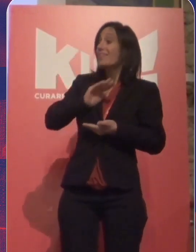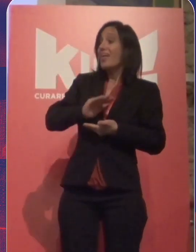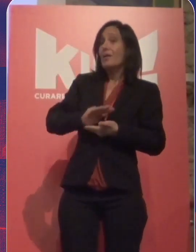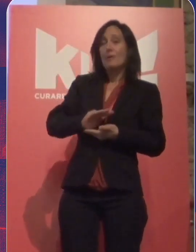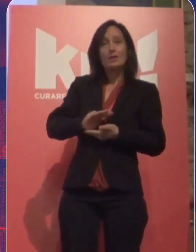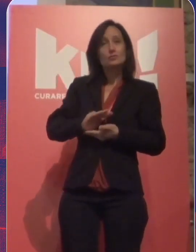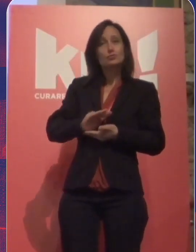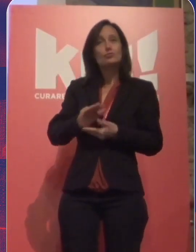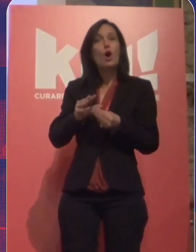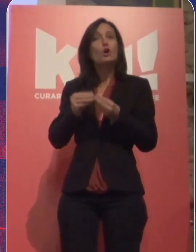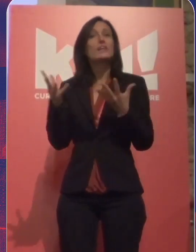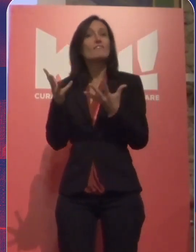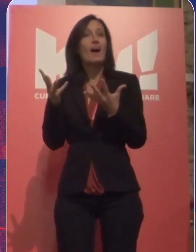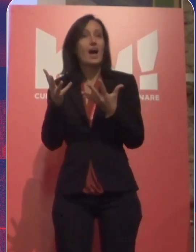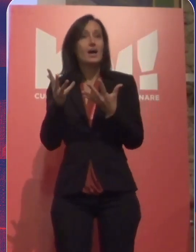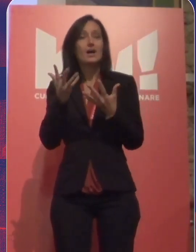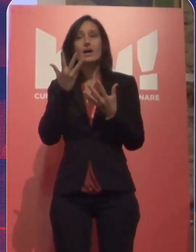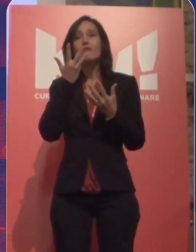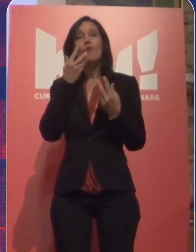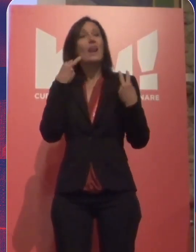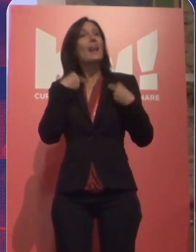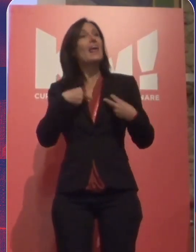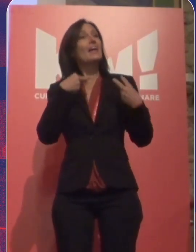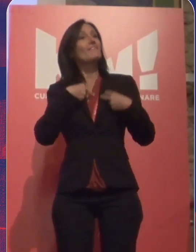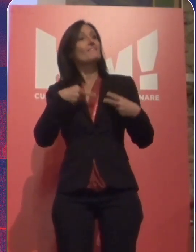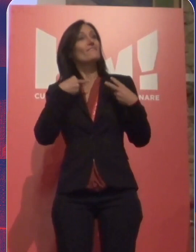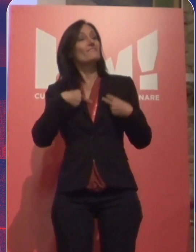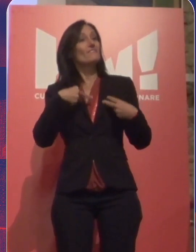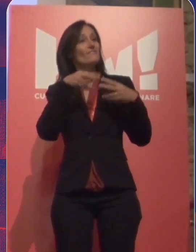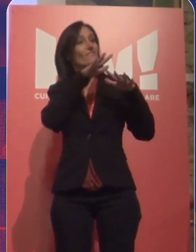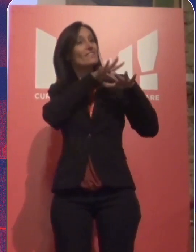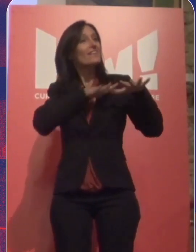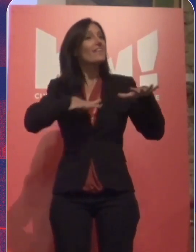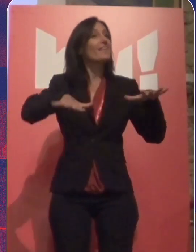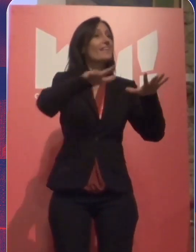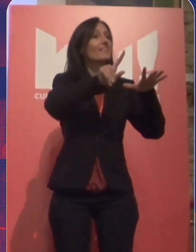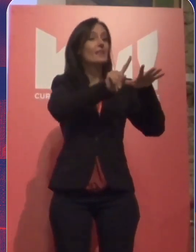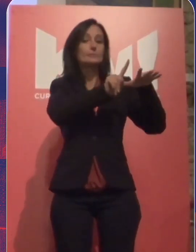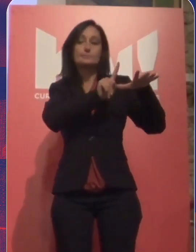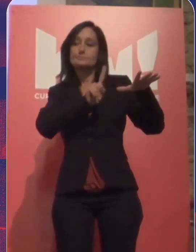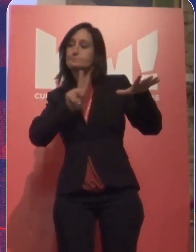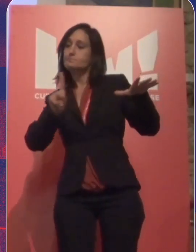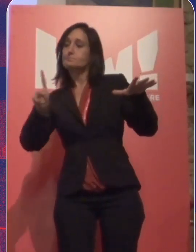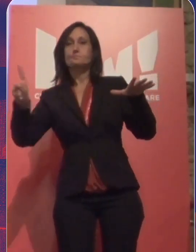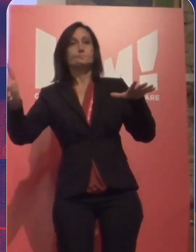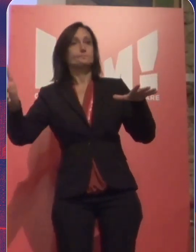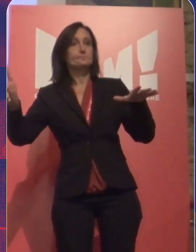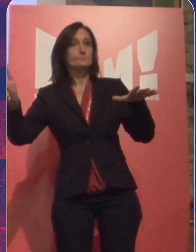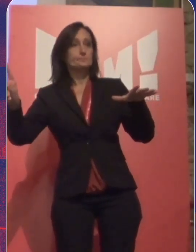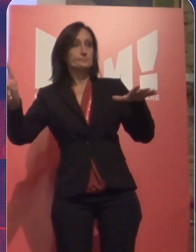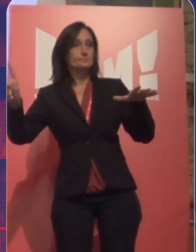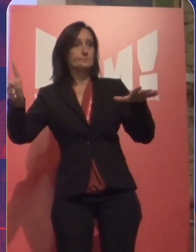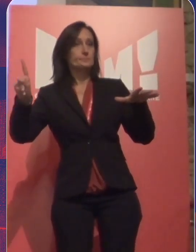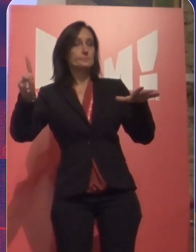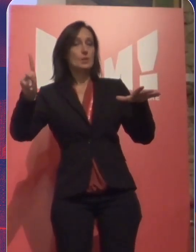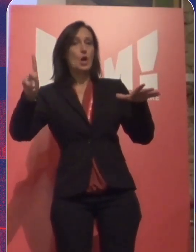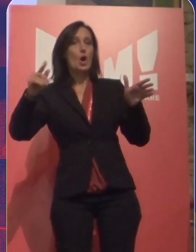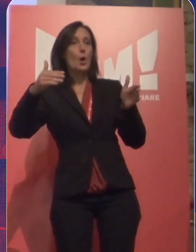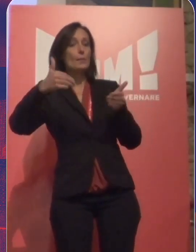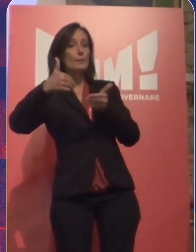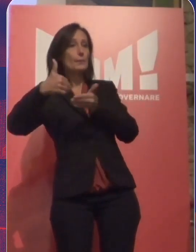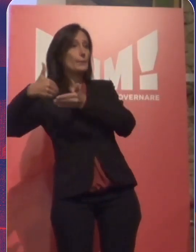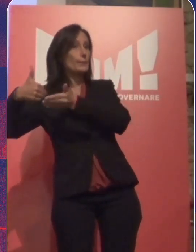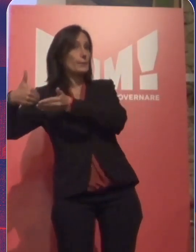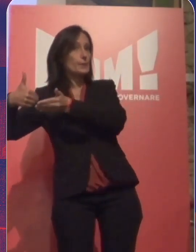movimento fondamentale del depresso e ritirarsi dalla vita questo senso c'è un'analogia tra la fobia sociale